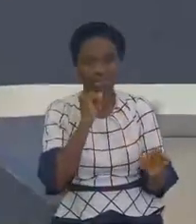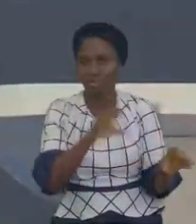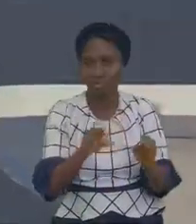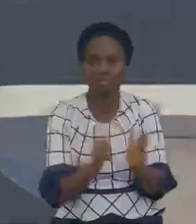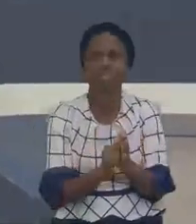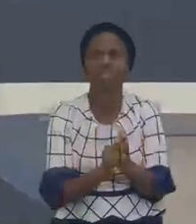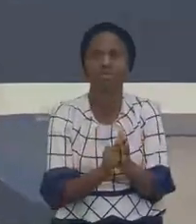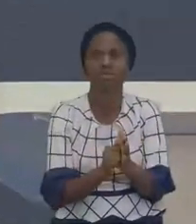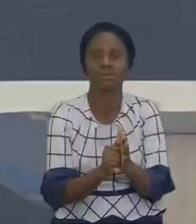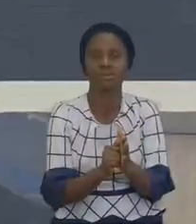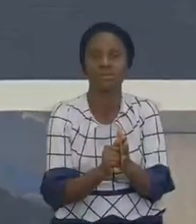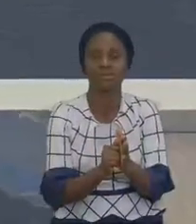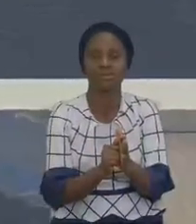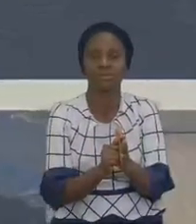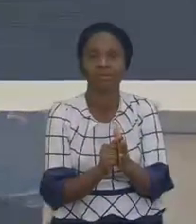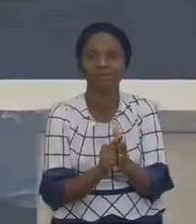Et parce que Christ ne le ferait pas,